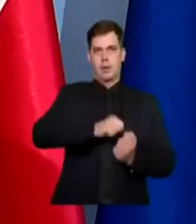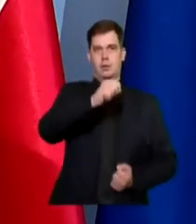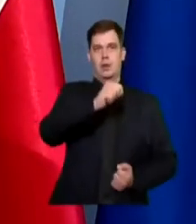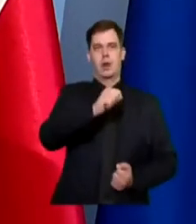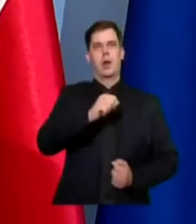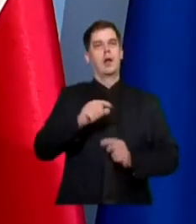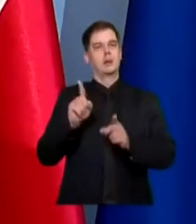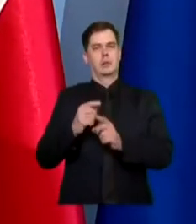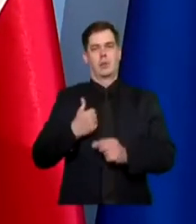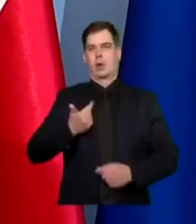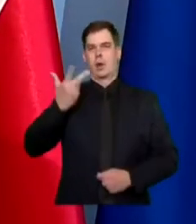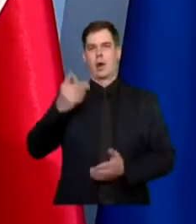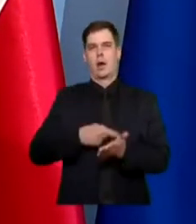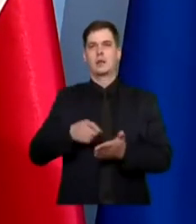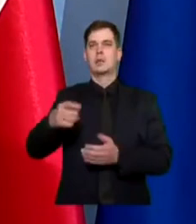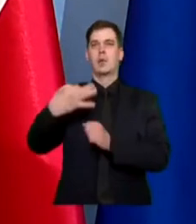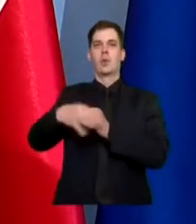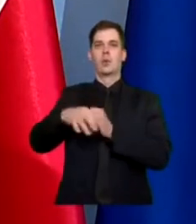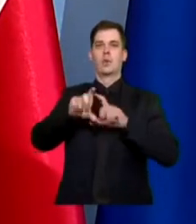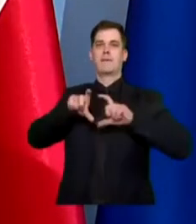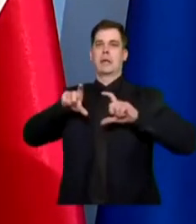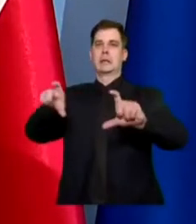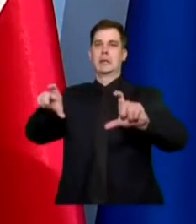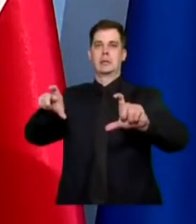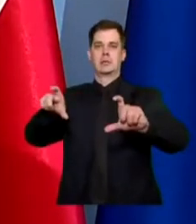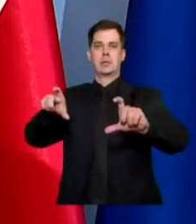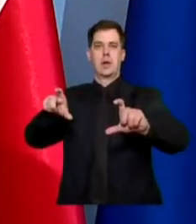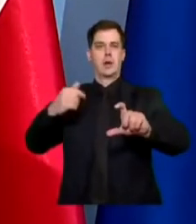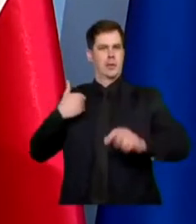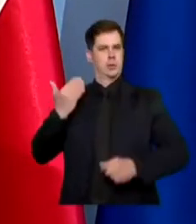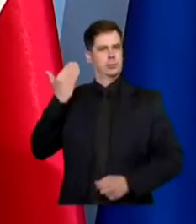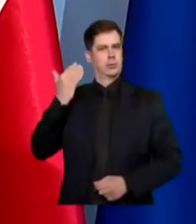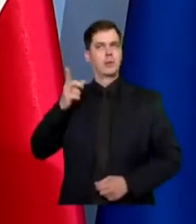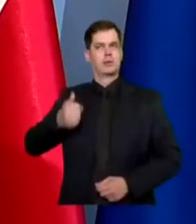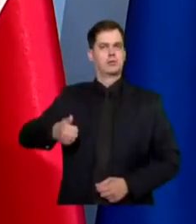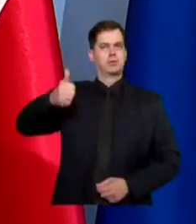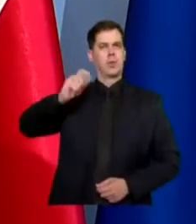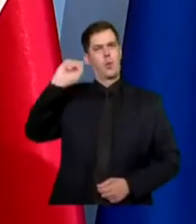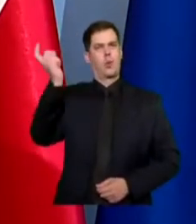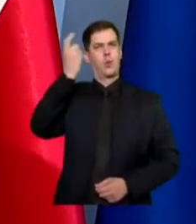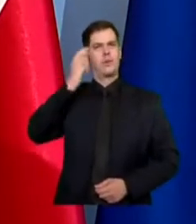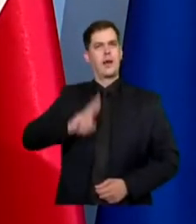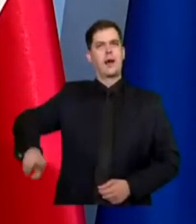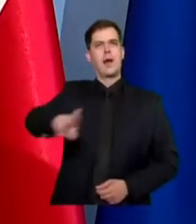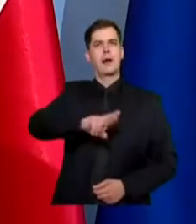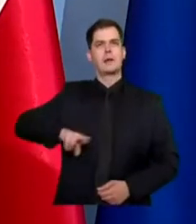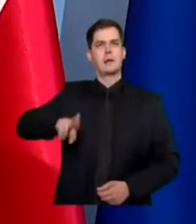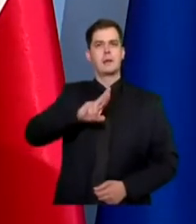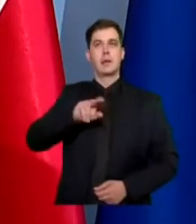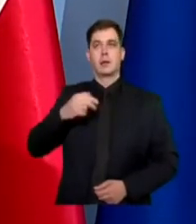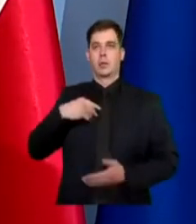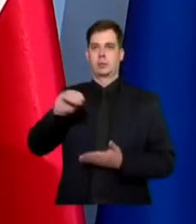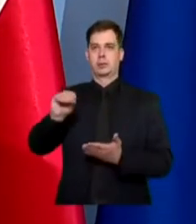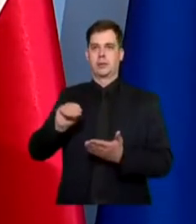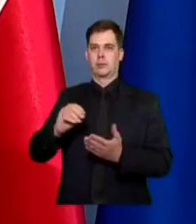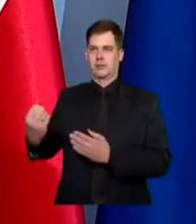kilkakrotnym stanowiskiem polskich uczelni. Ostatnio, kilka dni temu, Rada Główna Nauki i Szkolnictwa Wyższego wystosowała do nas pismo,